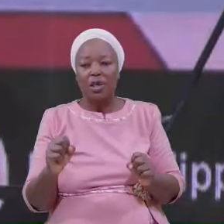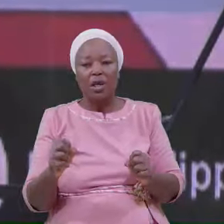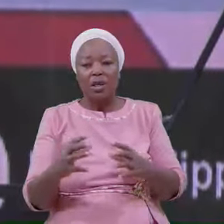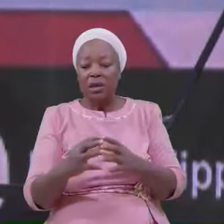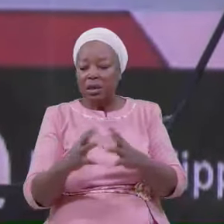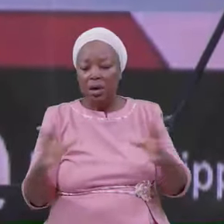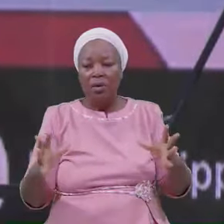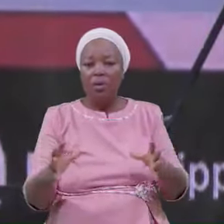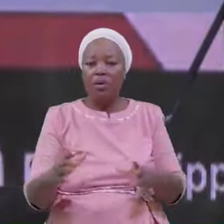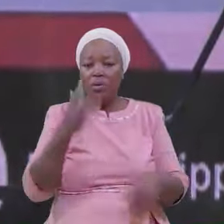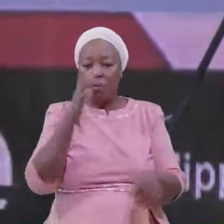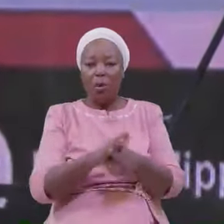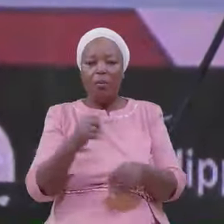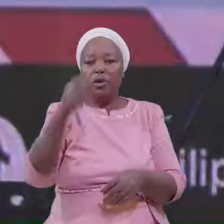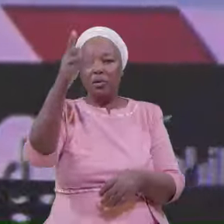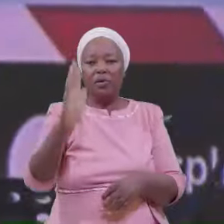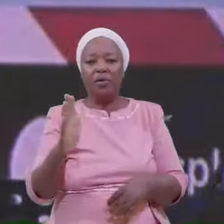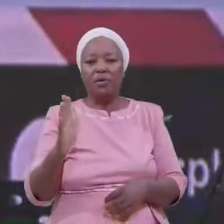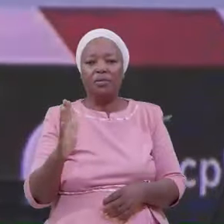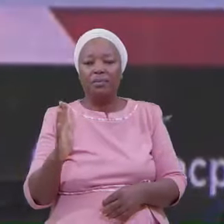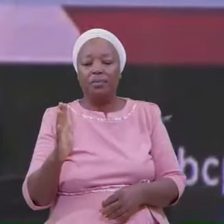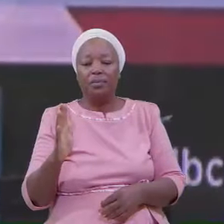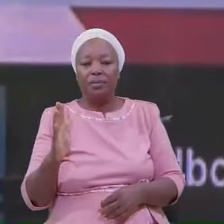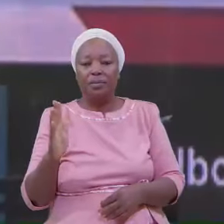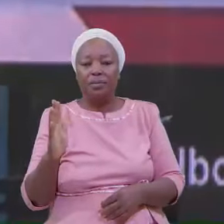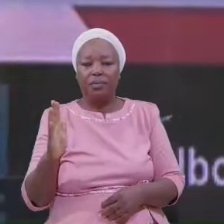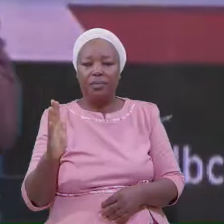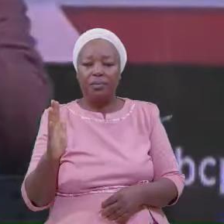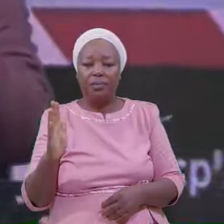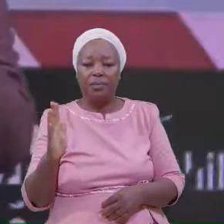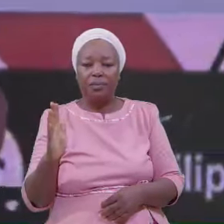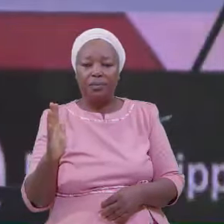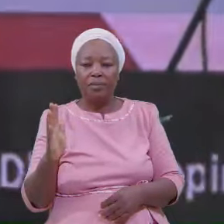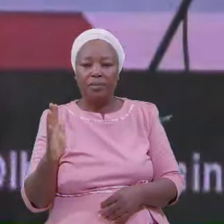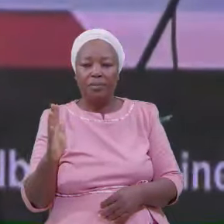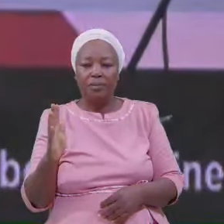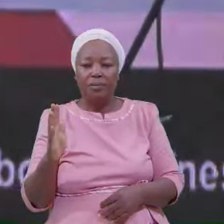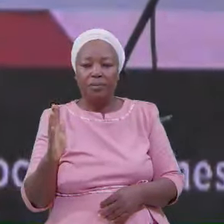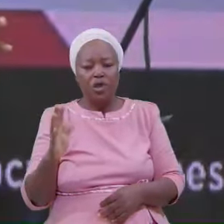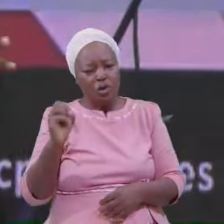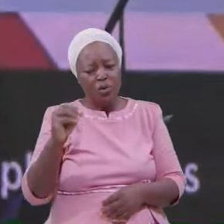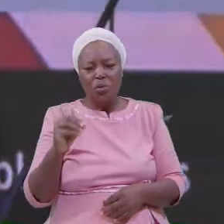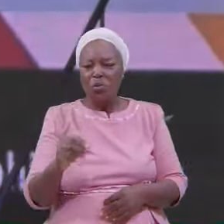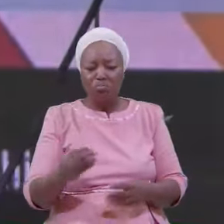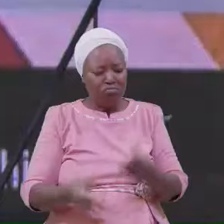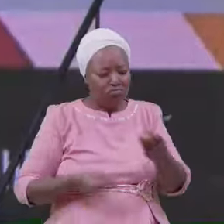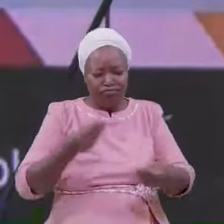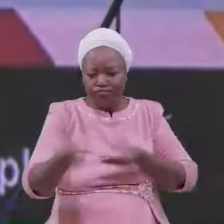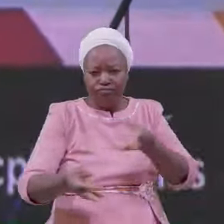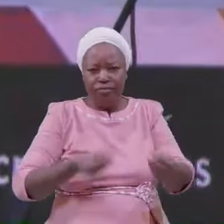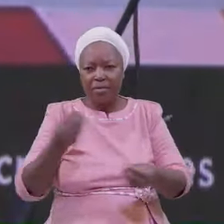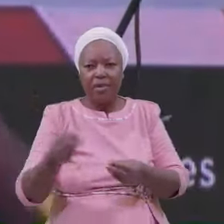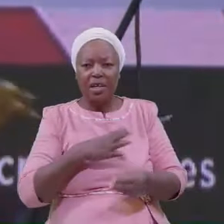of God. Ang generous na pangako ng ating Panginoon. So generous, He promises salvation